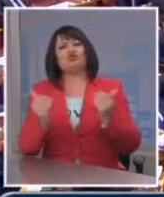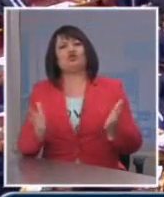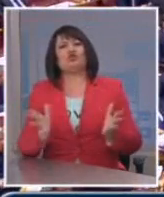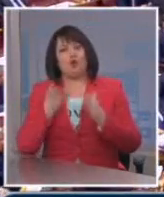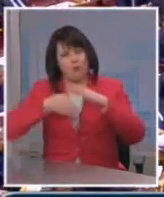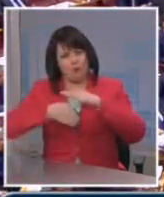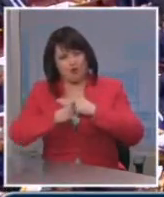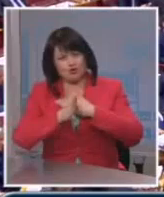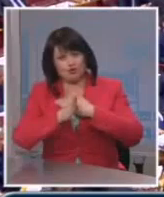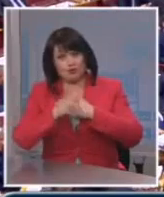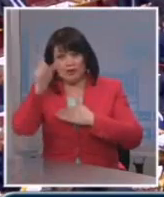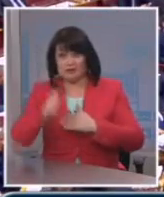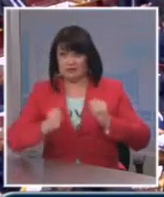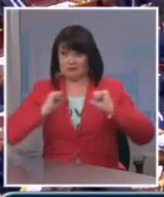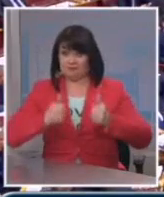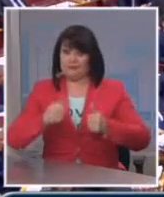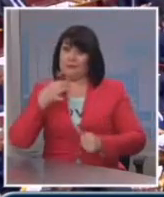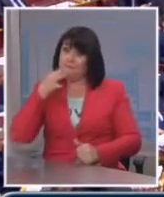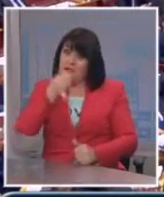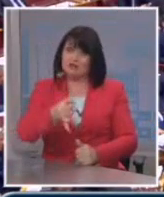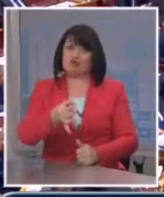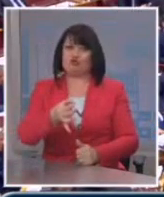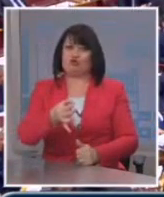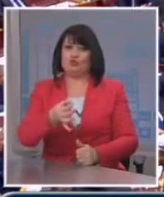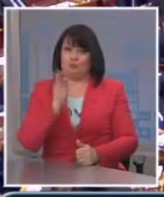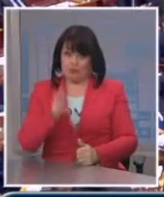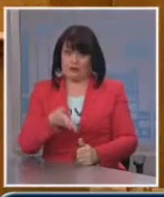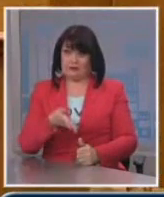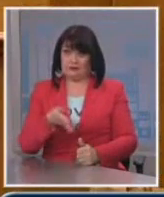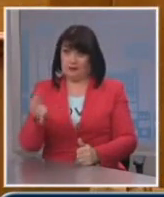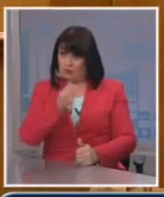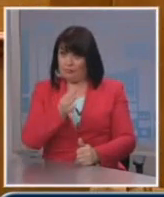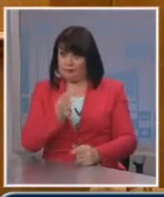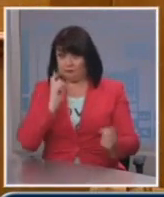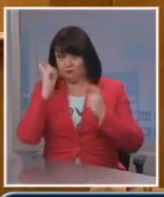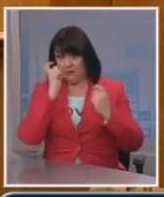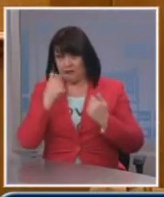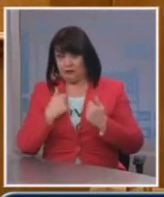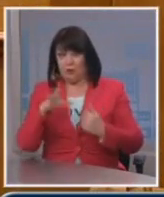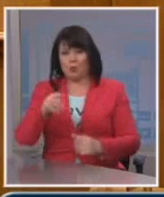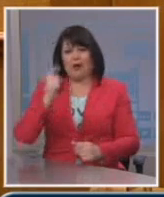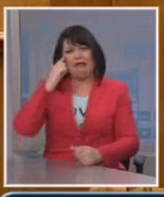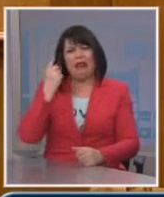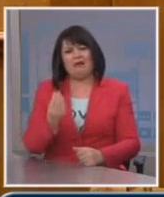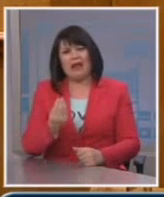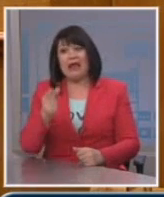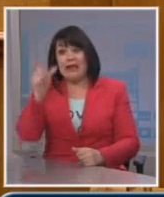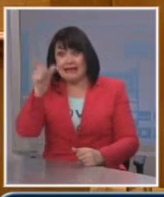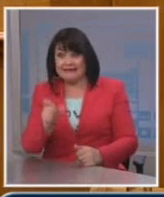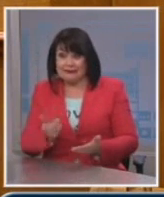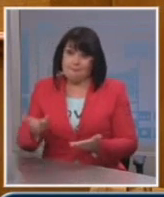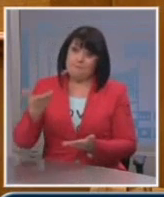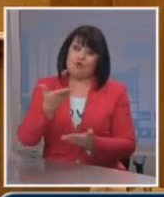έχετε το στένος και την γενναιότητα να το πείτε θαραλέα. Διότι αν κατάλαβα καλά, αυτό το οποίο προτείνεται ως